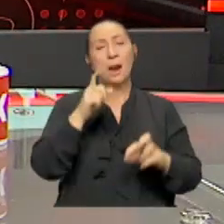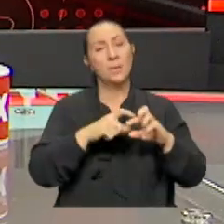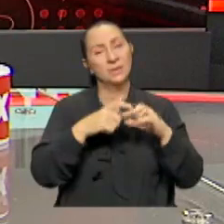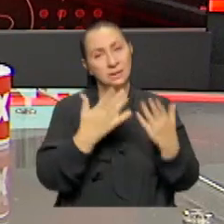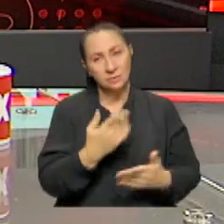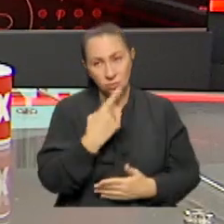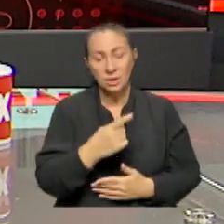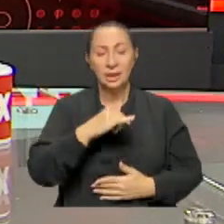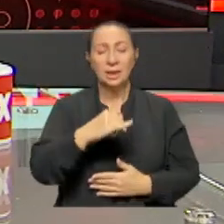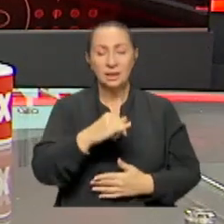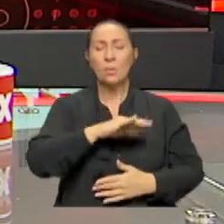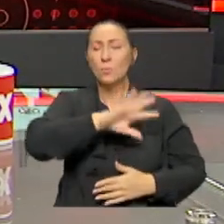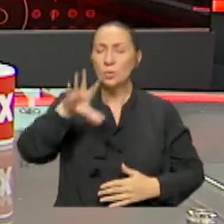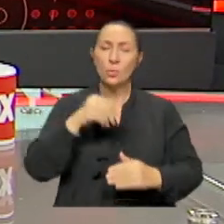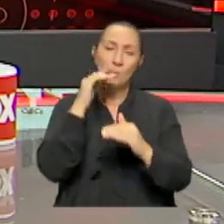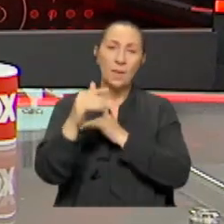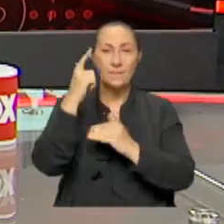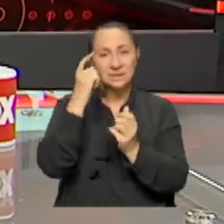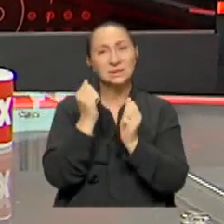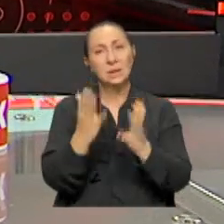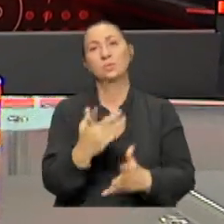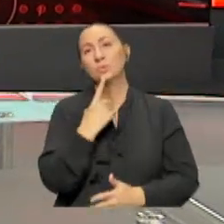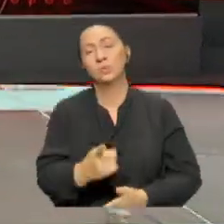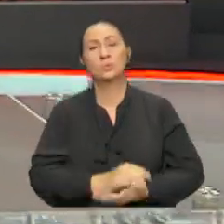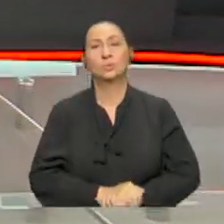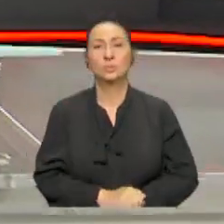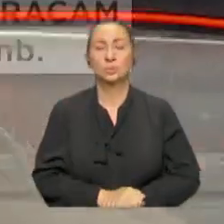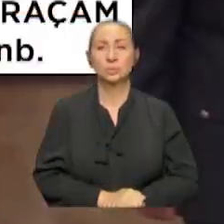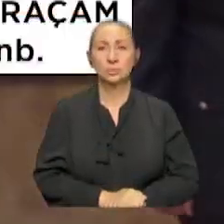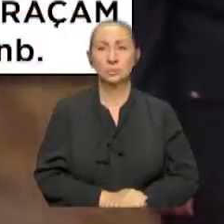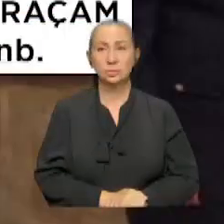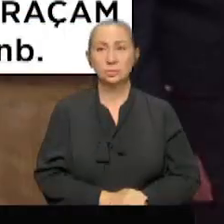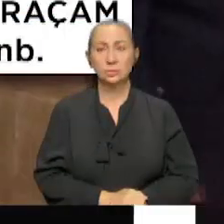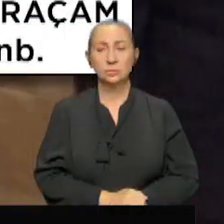rahmet dileriz. Yakınlarına ve bütün milletimize de başsağlığı.